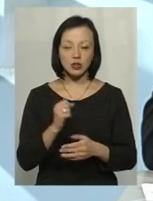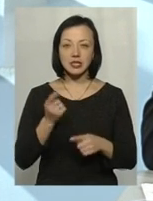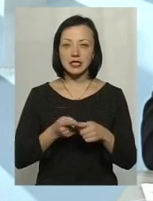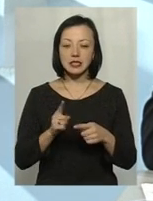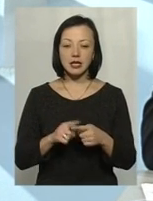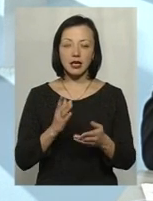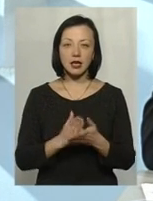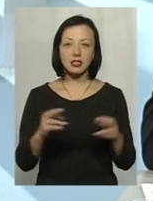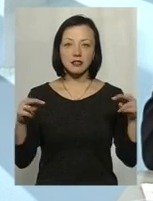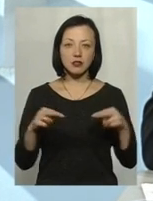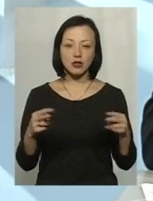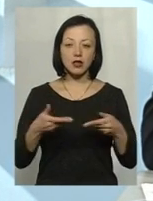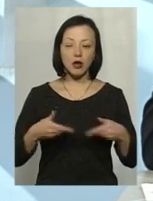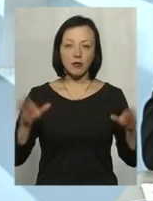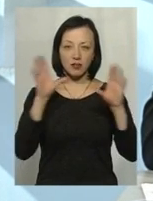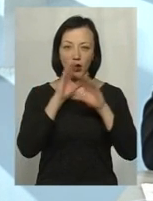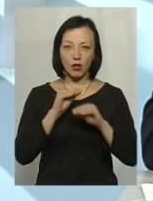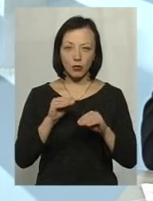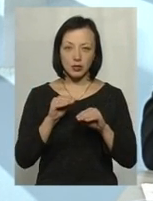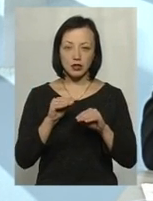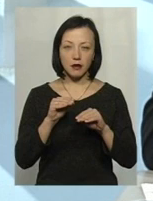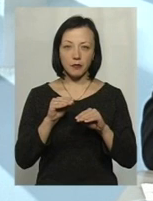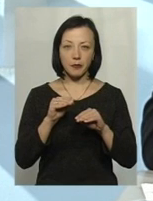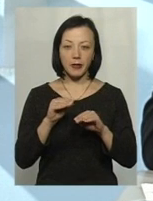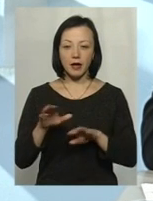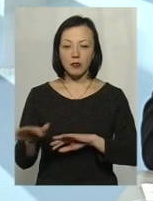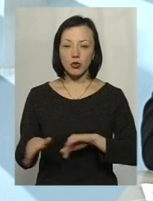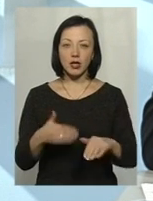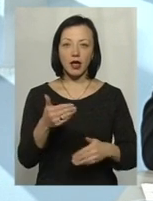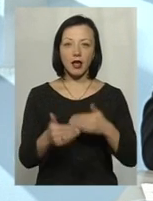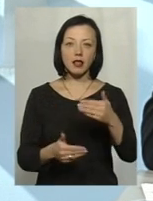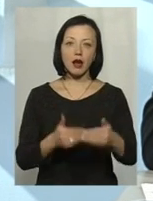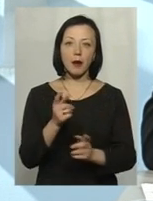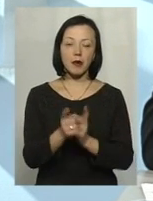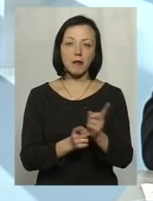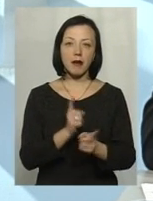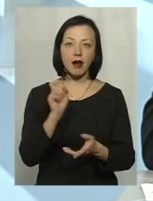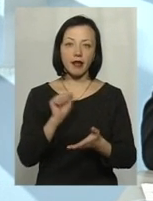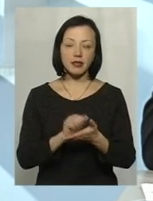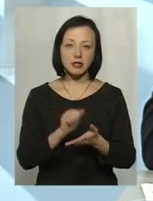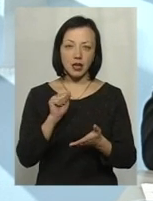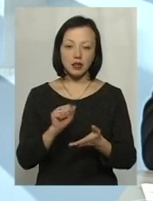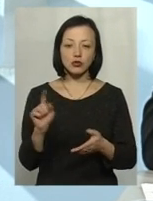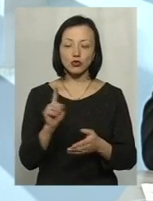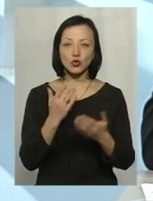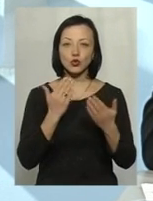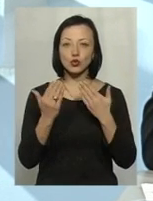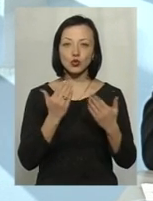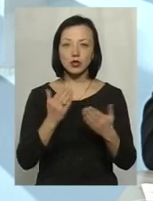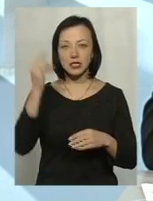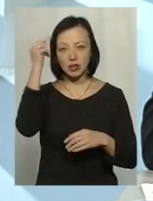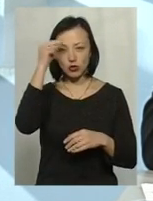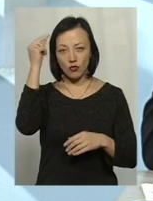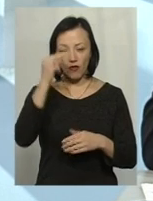є свідченням того, що нам вдалося пройти і етапи переатестації, і пройти етапи, що стосується стажування